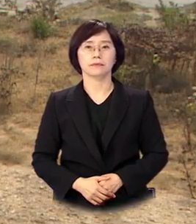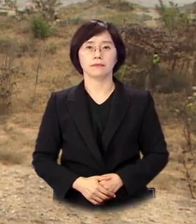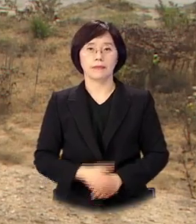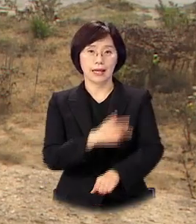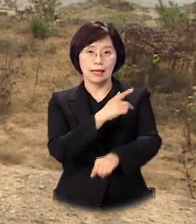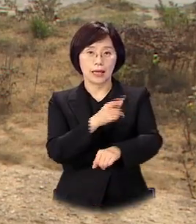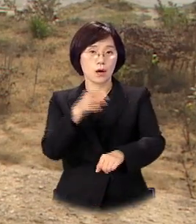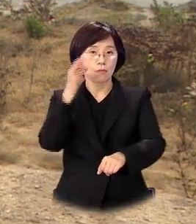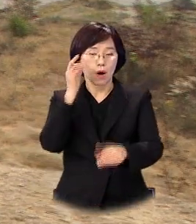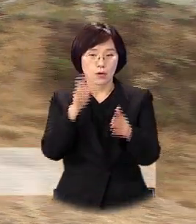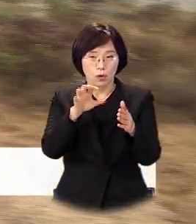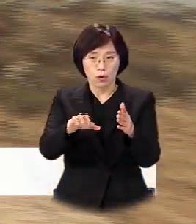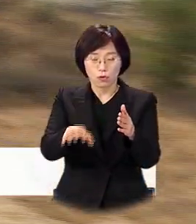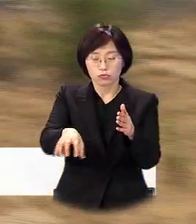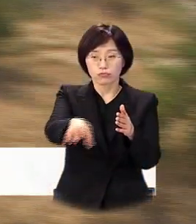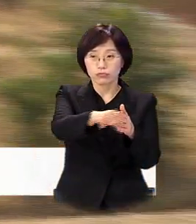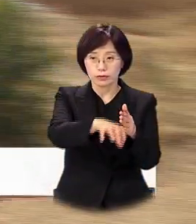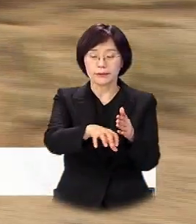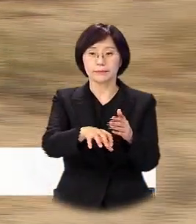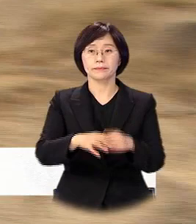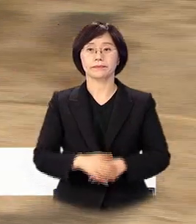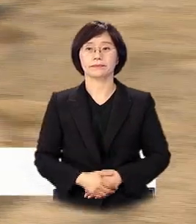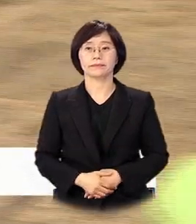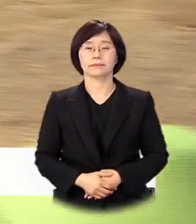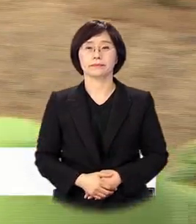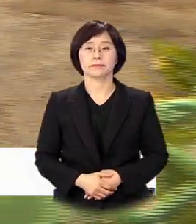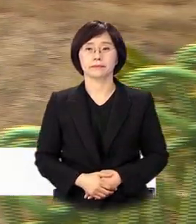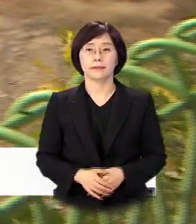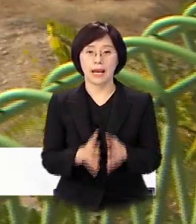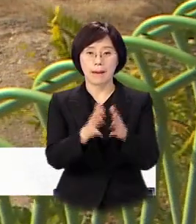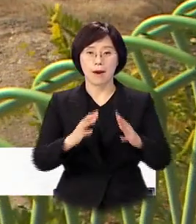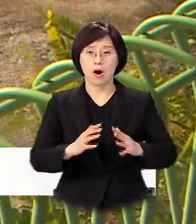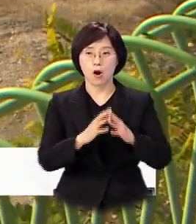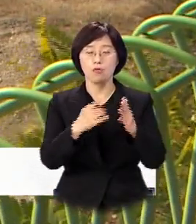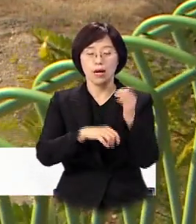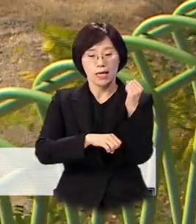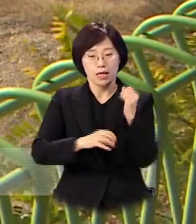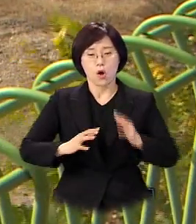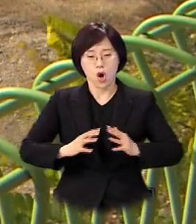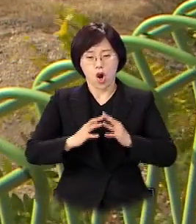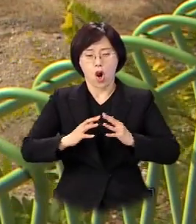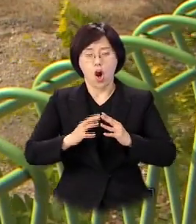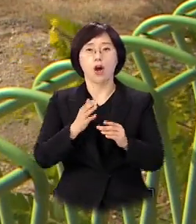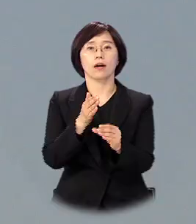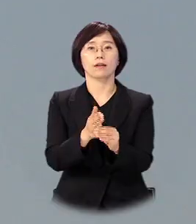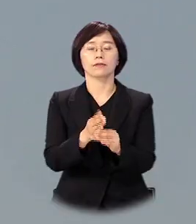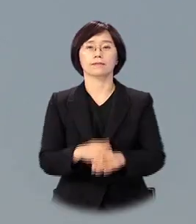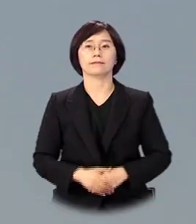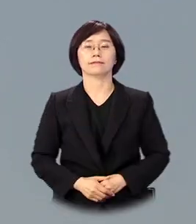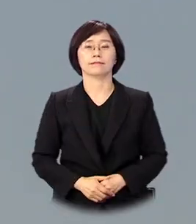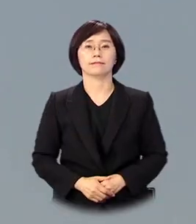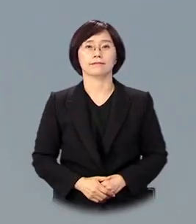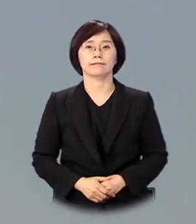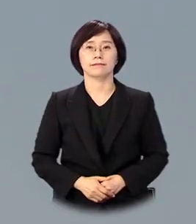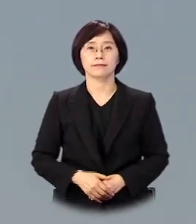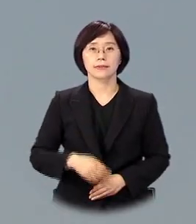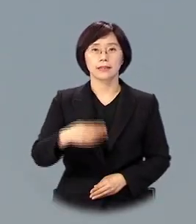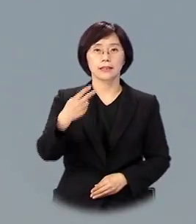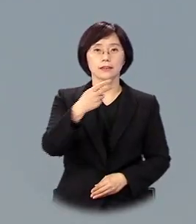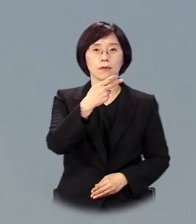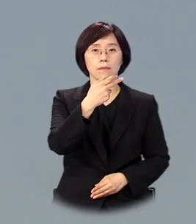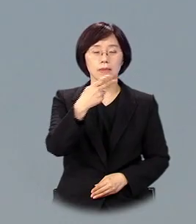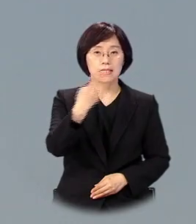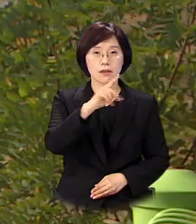KTX 포항역 인근의 2인 지구입니다. 아파트 건설을 위한 기초공사가 한창입니다. 2,100여